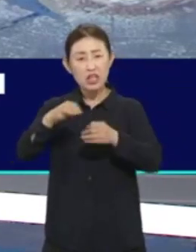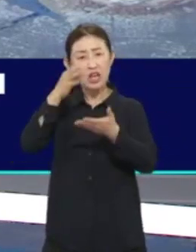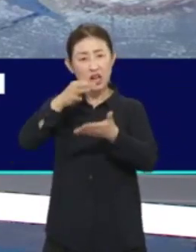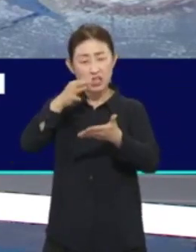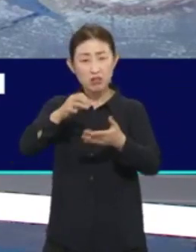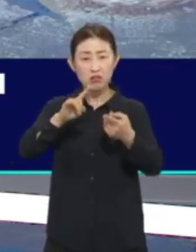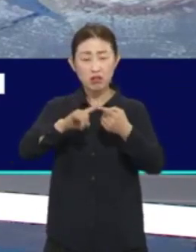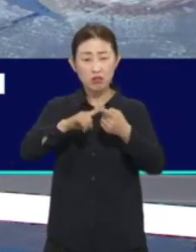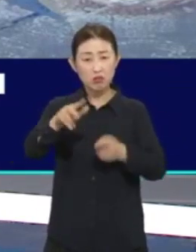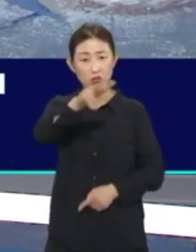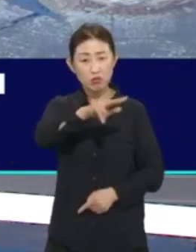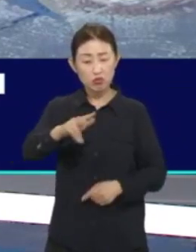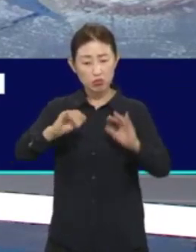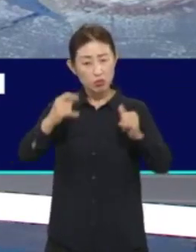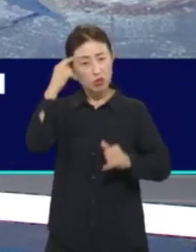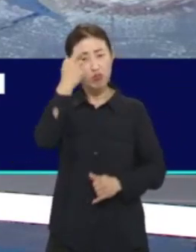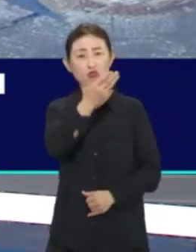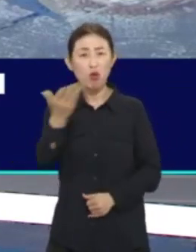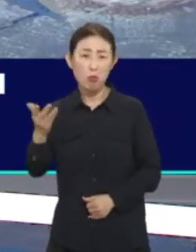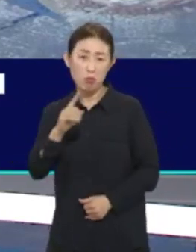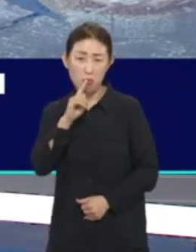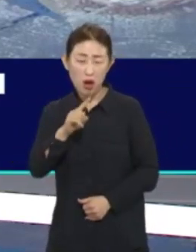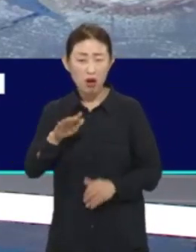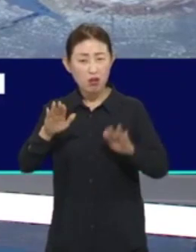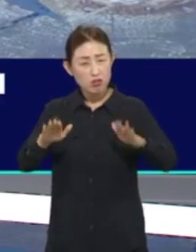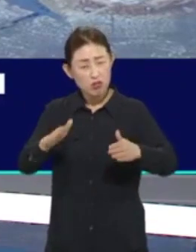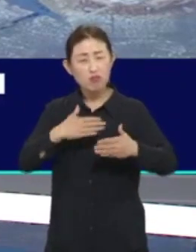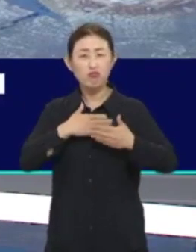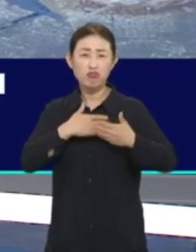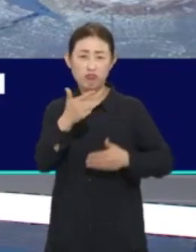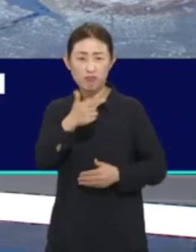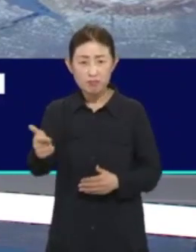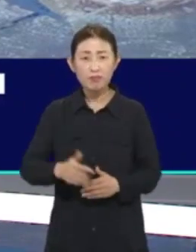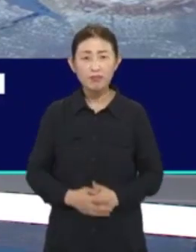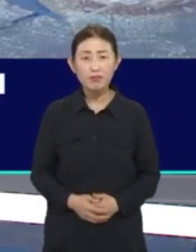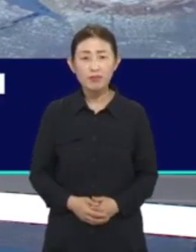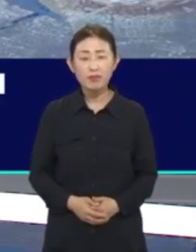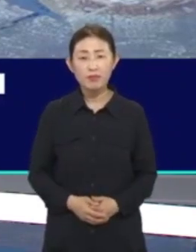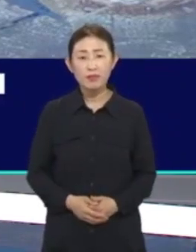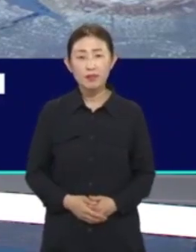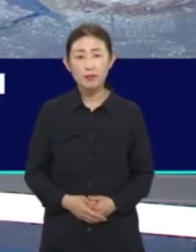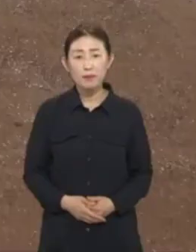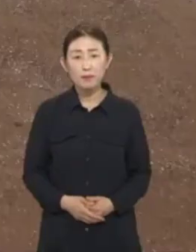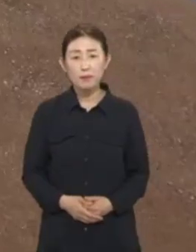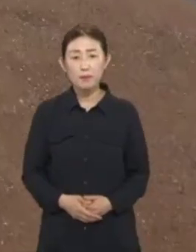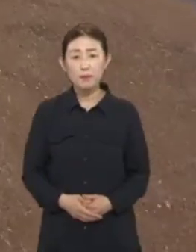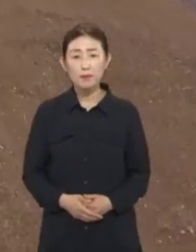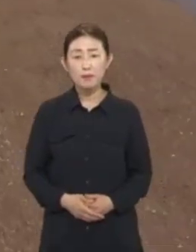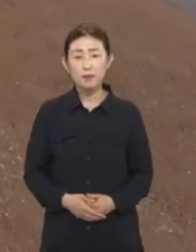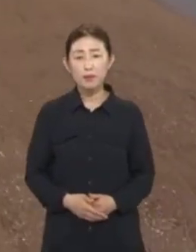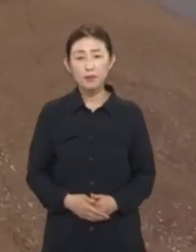대국민 설문조사까지 하겠다고 나서면서 우려를 낳고 있습니다. 강진원 기자입니다.